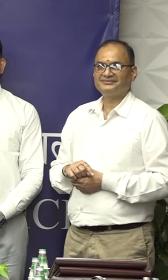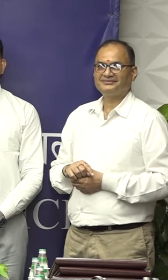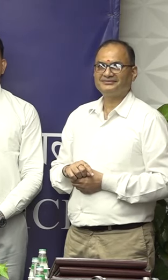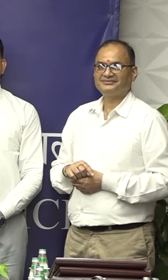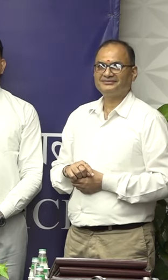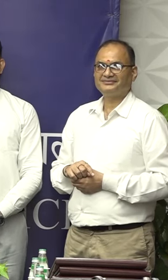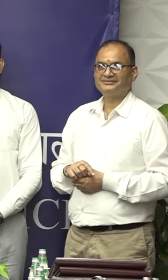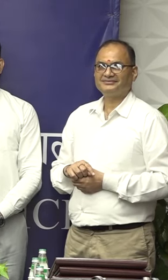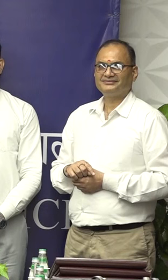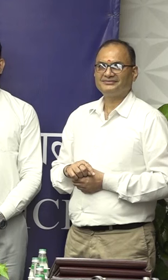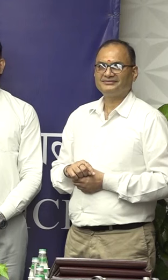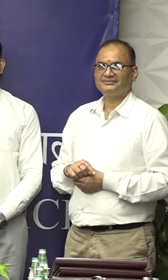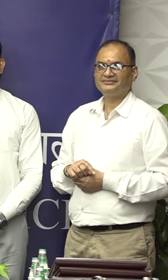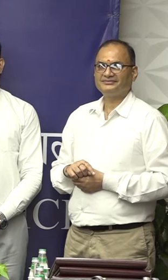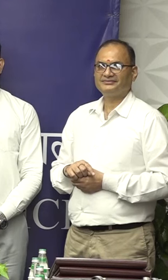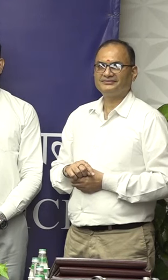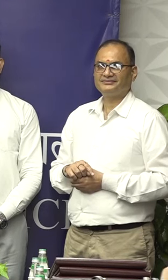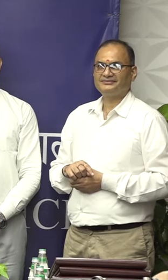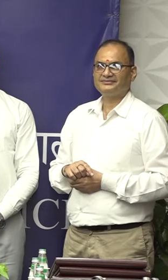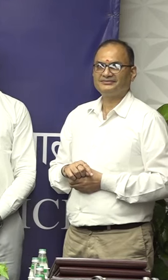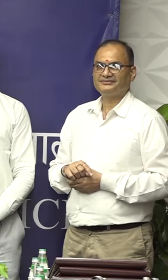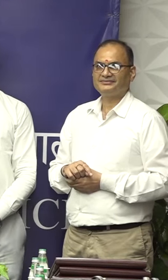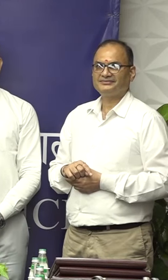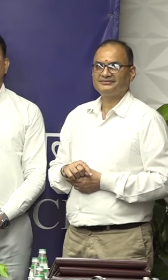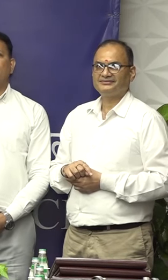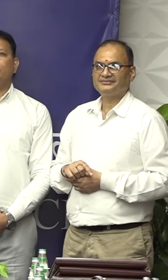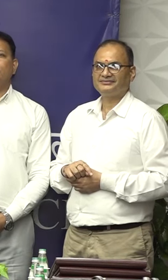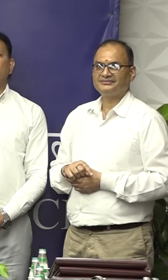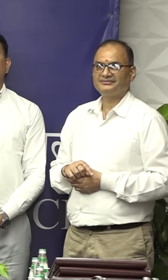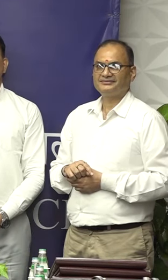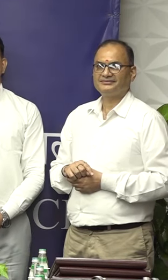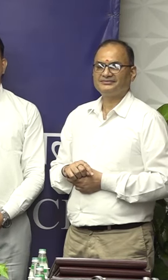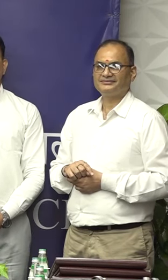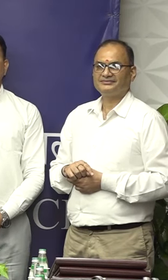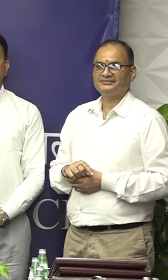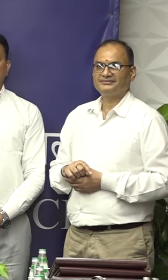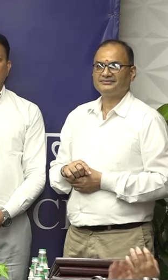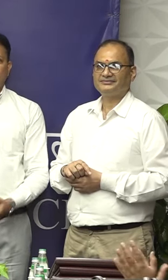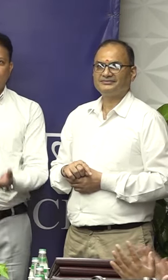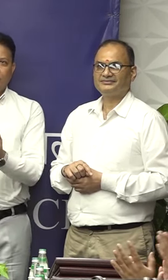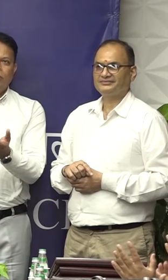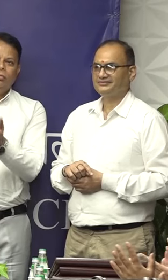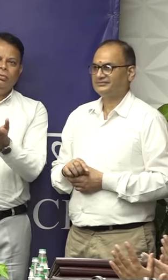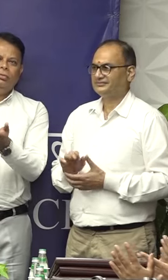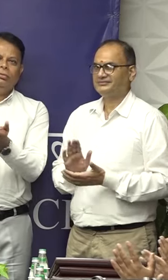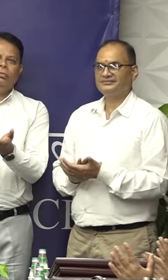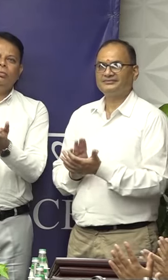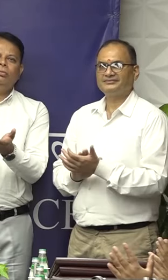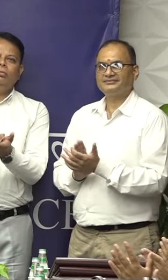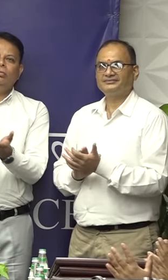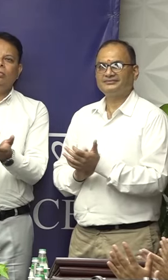और क्लब फुट क्लिनिक की स्थापना के लिए IPH एवं CRC लखनऊ के साथ आज समझौता ज्ञापन कर रहे हैं। आपके स्क्रीन पर